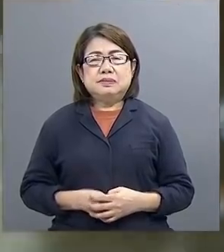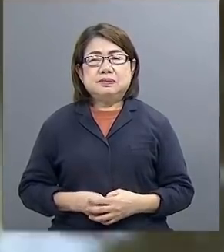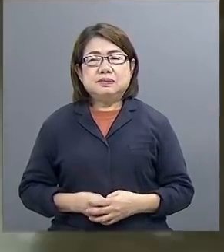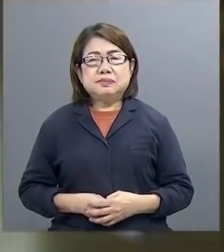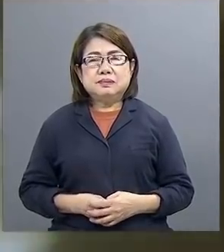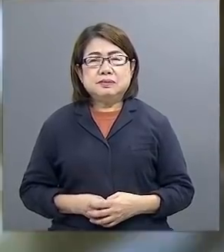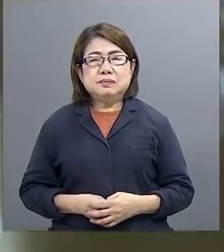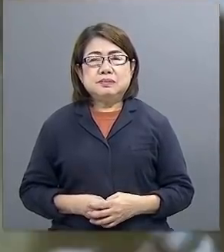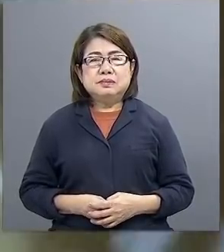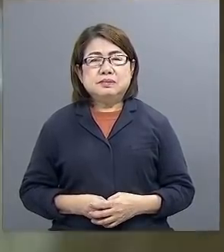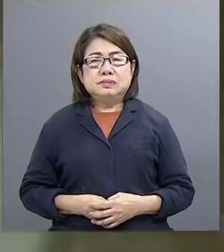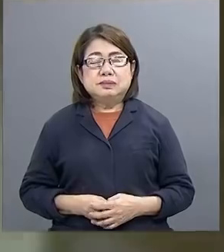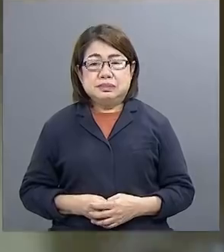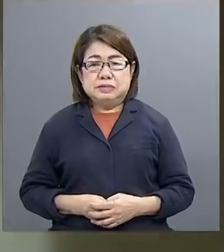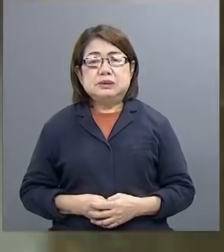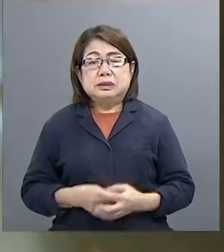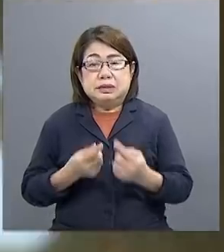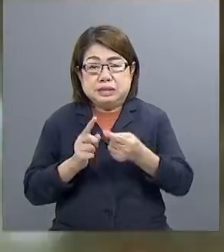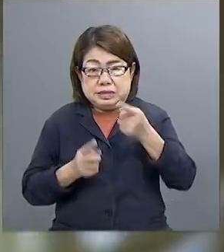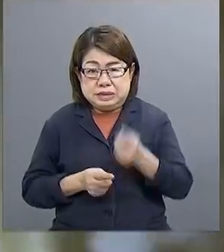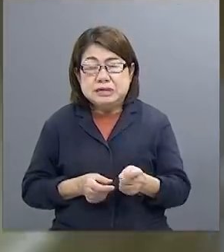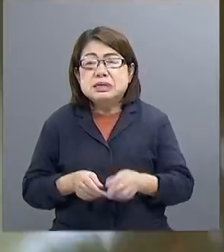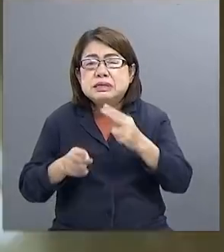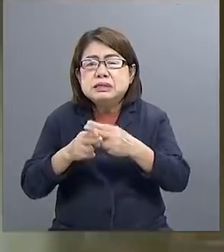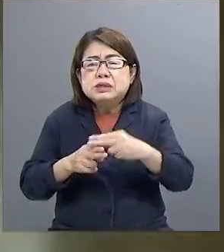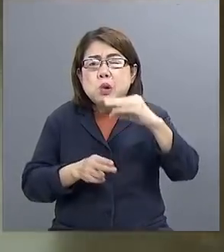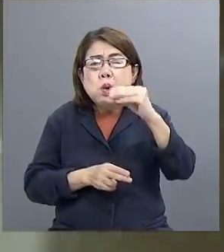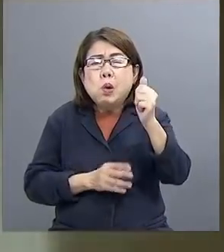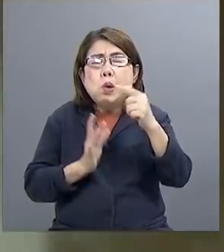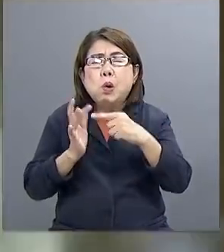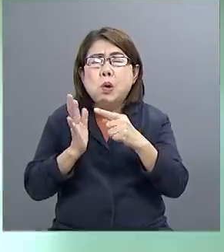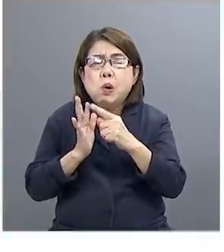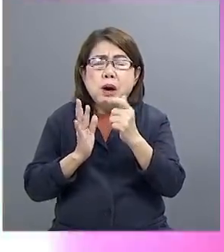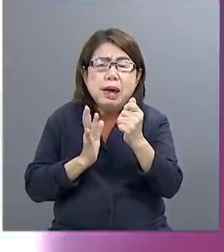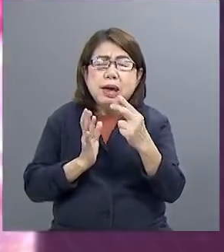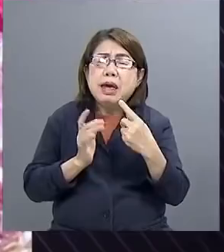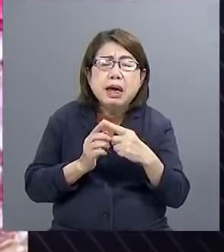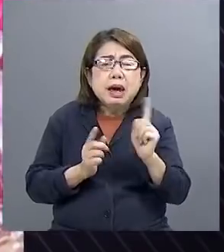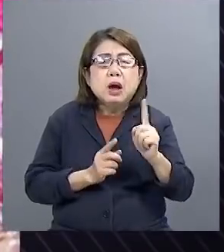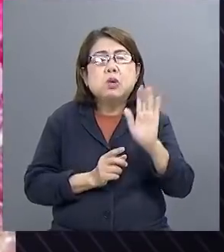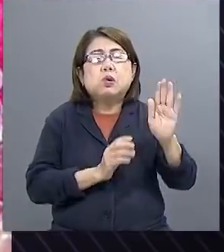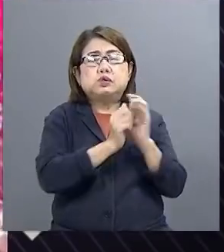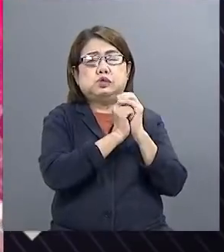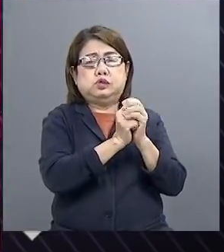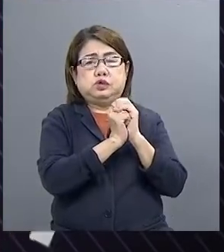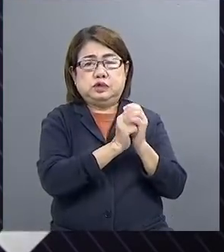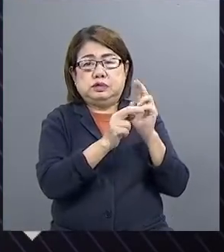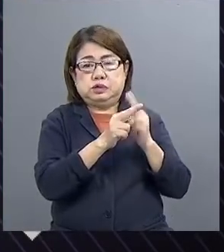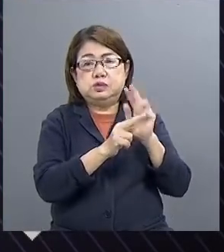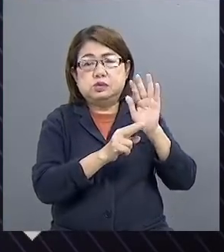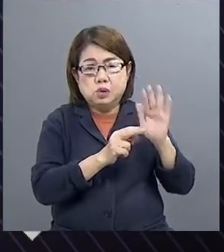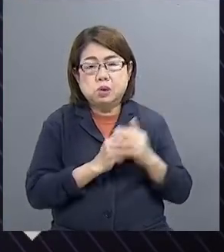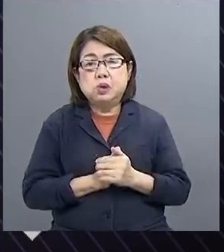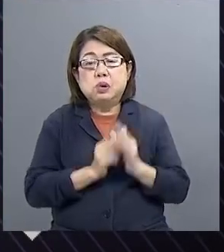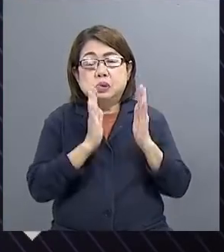อันที่จริงโอ้วเป็นชื่อของหวานชนิดหนึ่งในมณฑลฮกเกี้ยนและไต้หวันไปนิยมในการรับประทาน